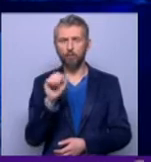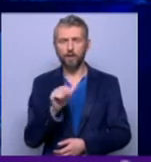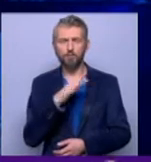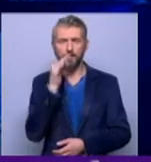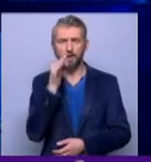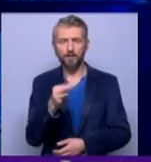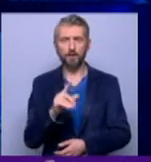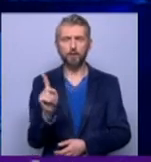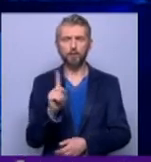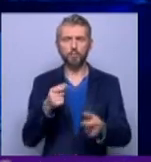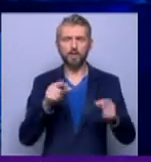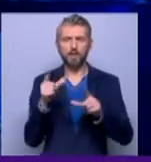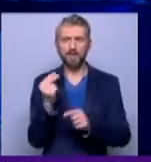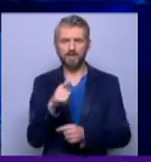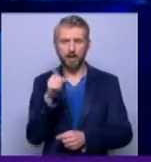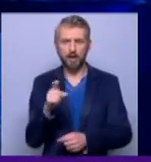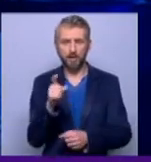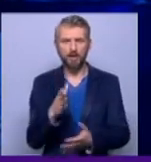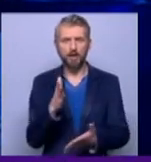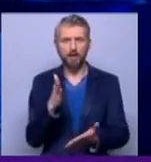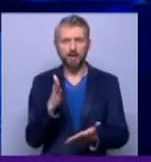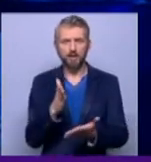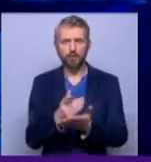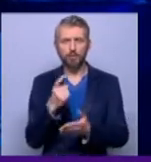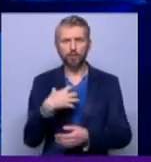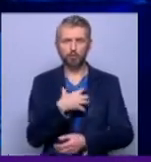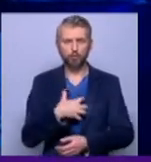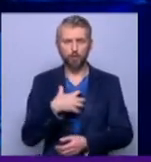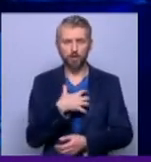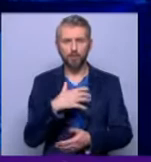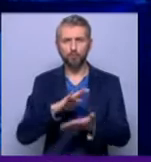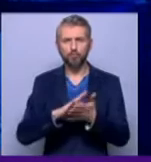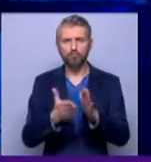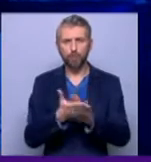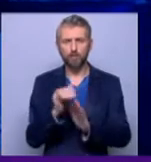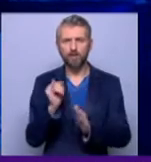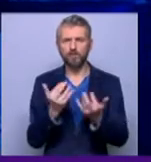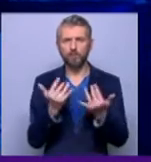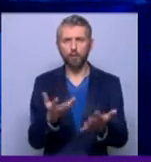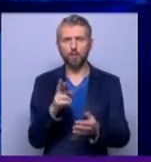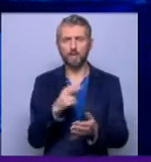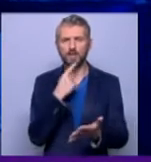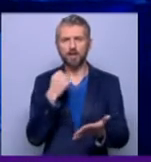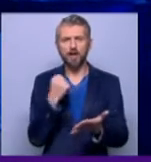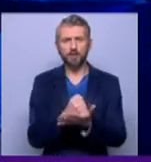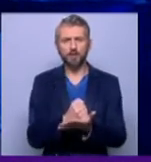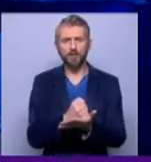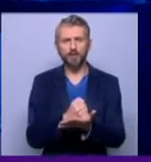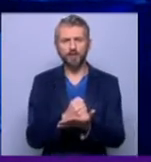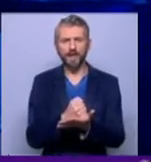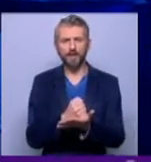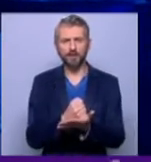зазначила, що підняття цін на газ є однією з ключових умов і вимог для затвердження нової